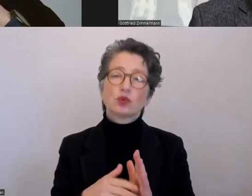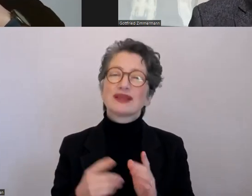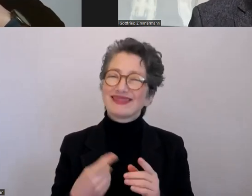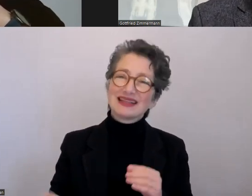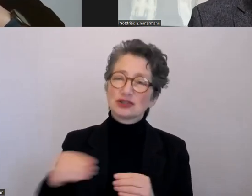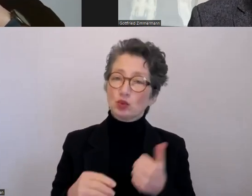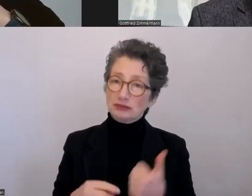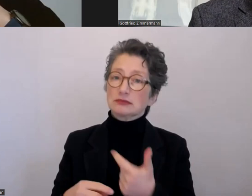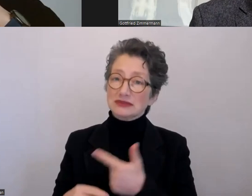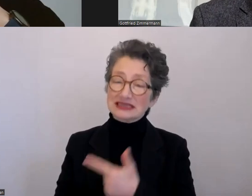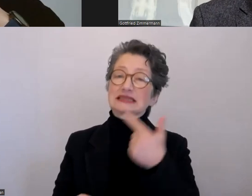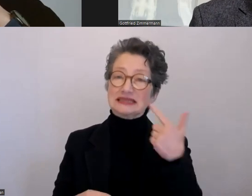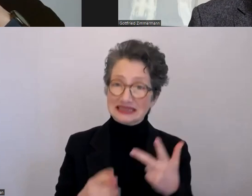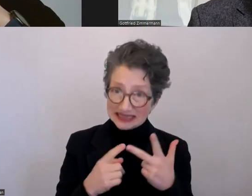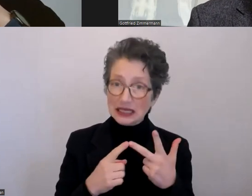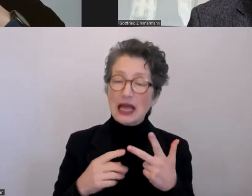die EN